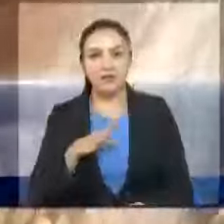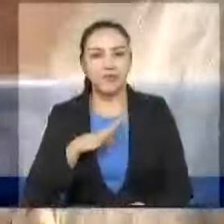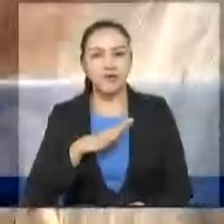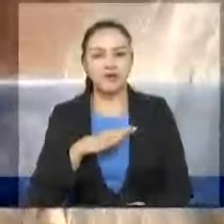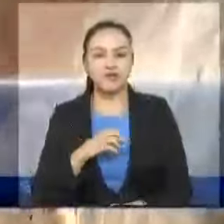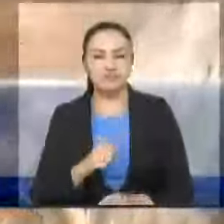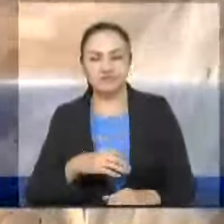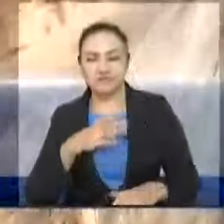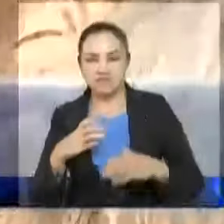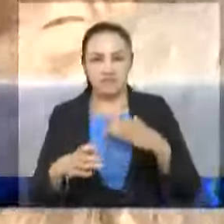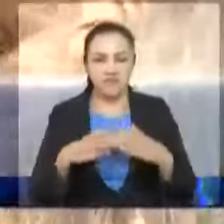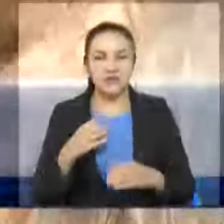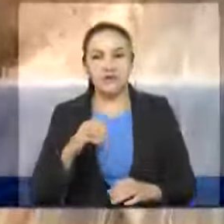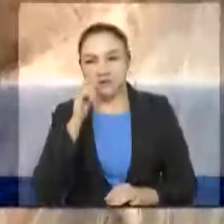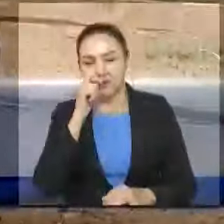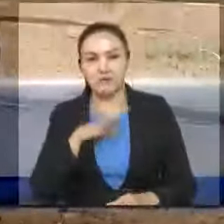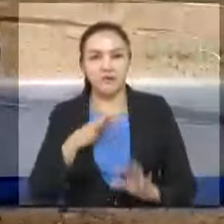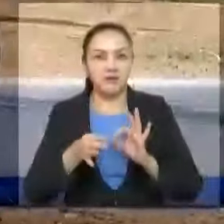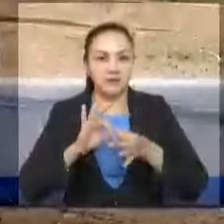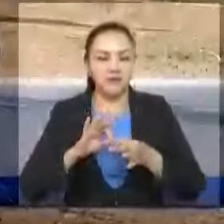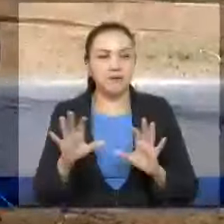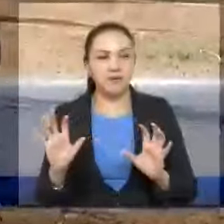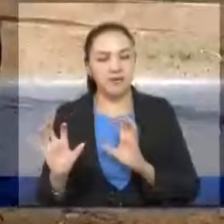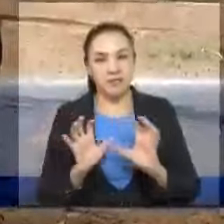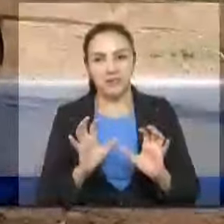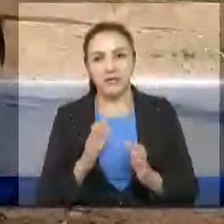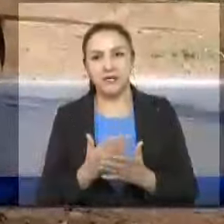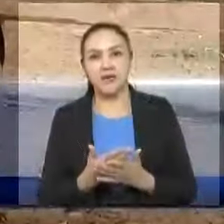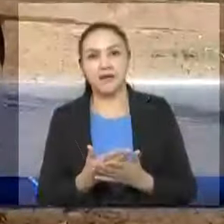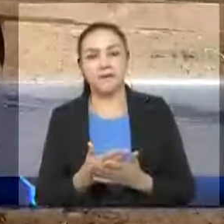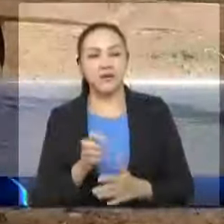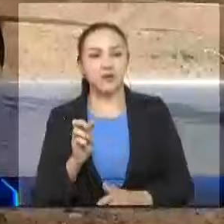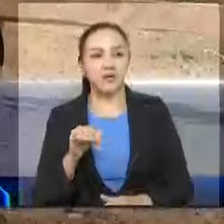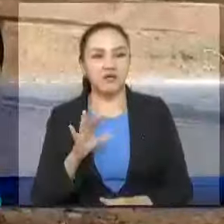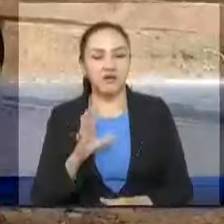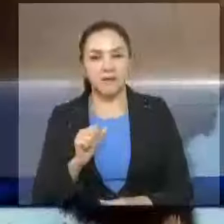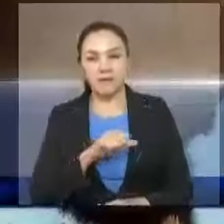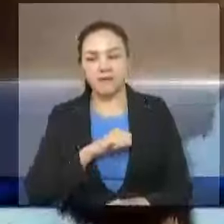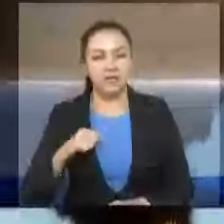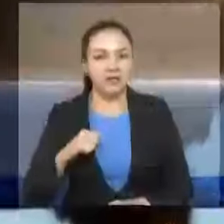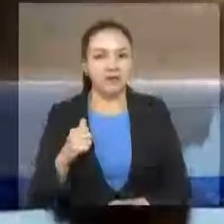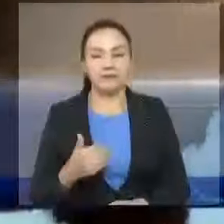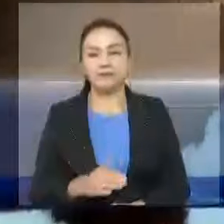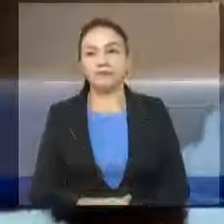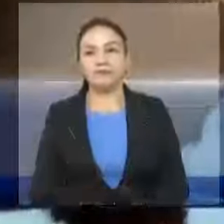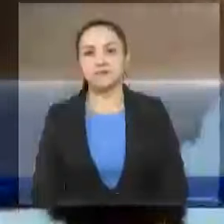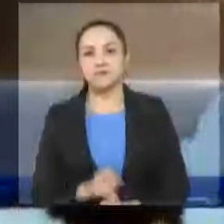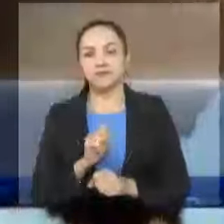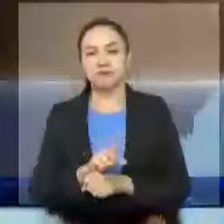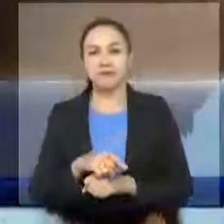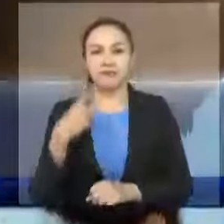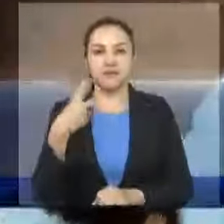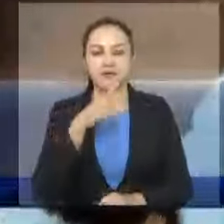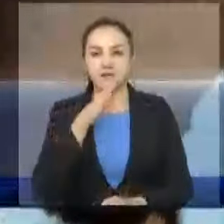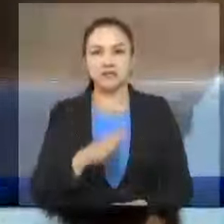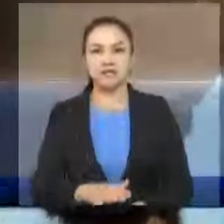очень упрямыми, и даже мужчинам бывает сложно за ними ухаживать. Однако Аймкуля Уйсханова справляется с этой задачей уже более